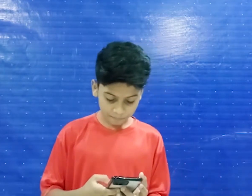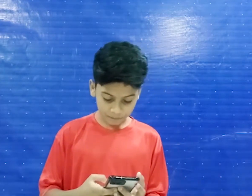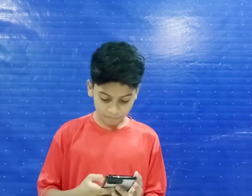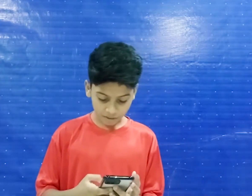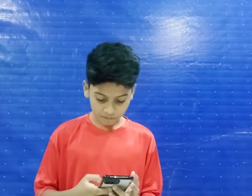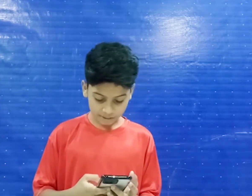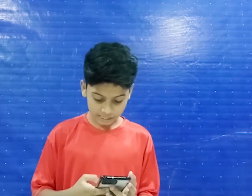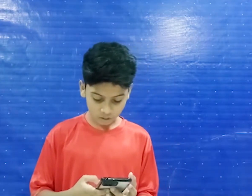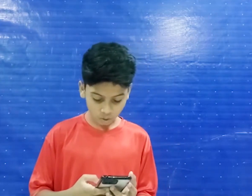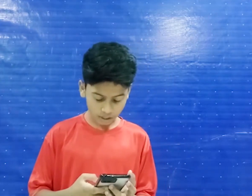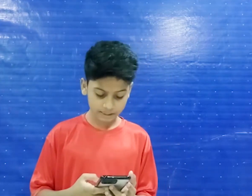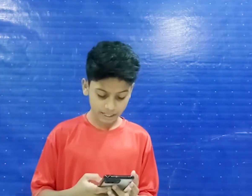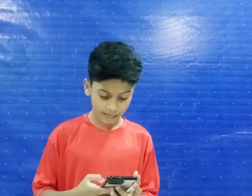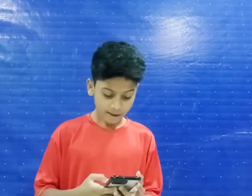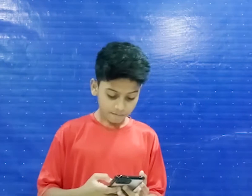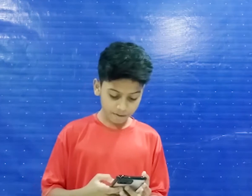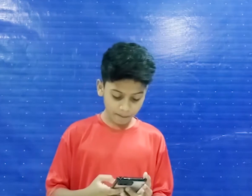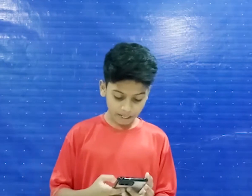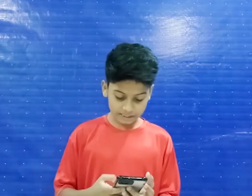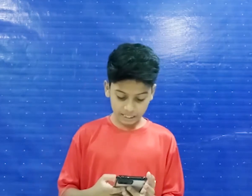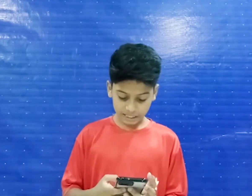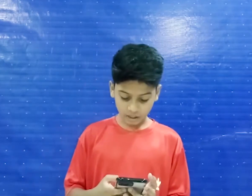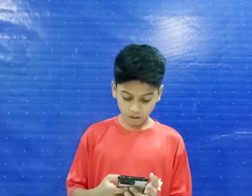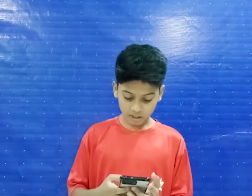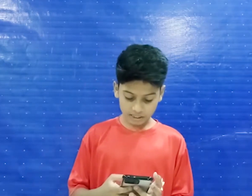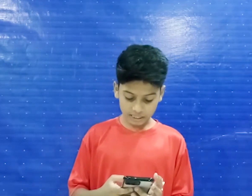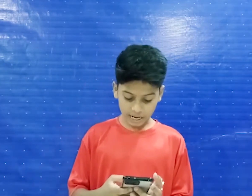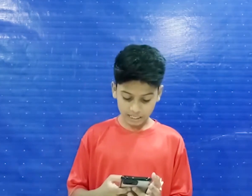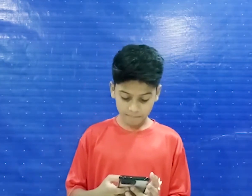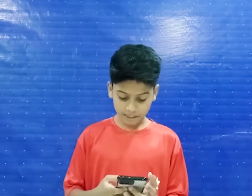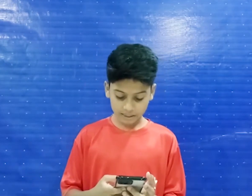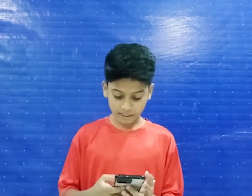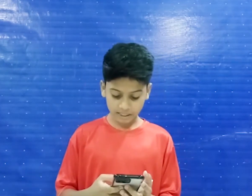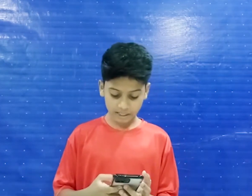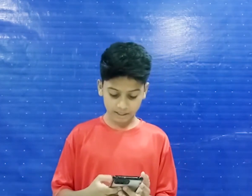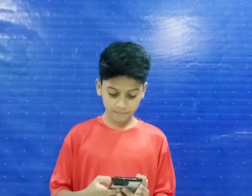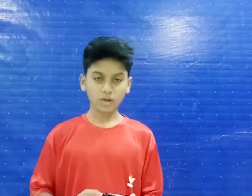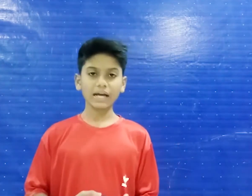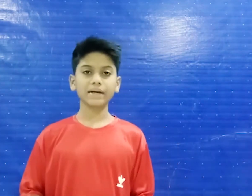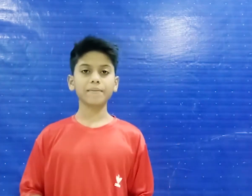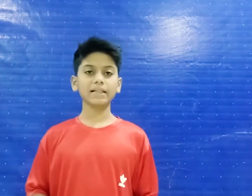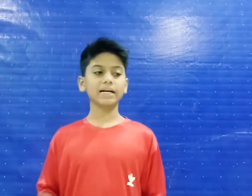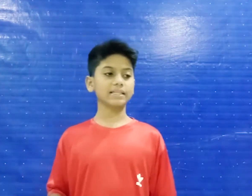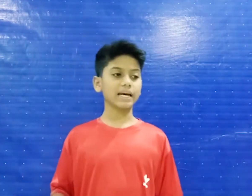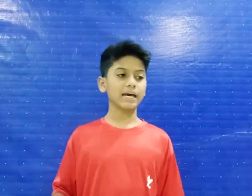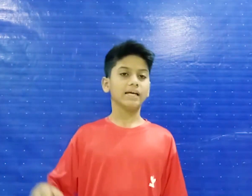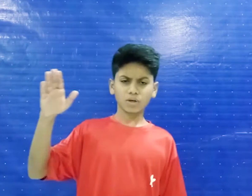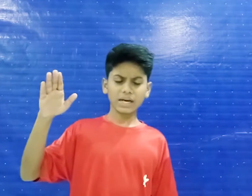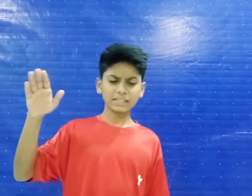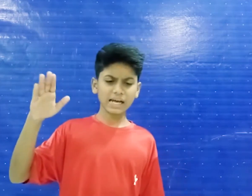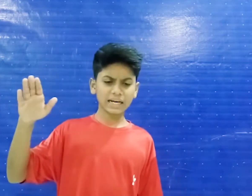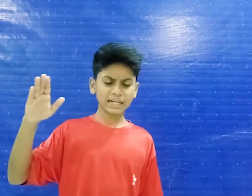नकारात्मक प्रभाव से दूर रहते हैं। वे बाहर जाने और अंदर आने में धन्य है। तो आइए हम प्रार्थना करते